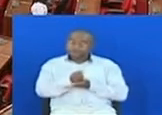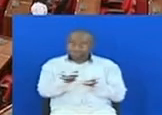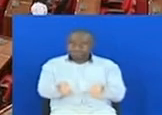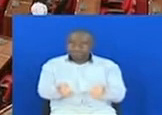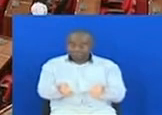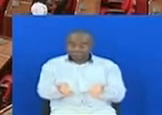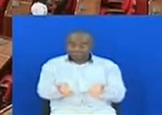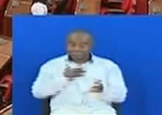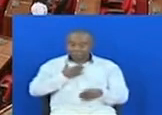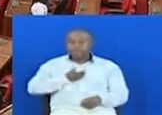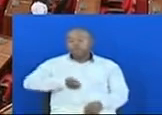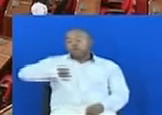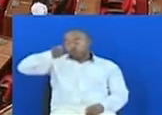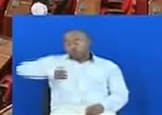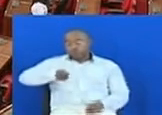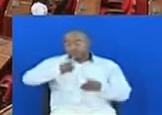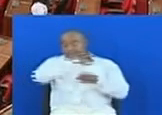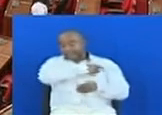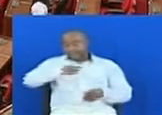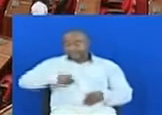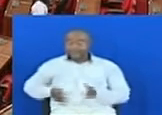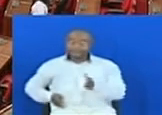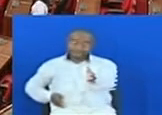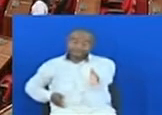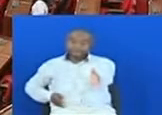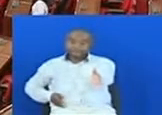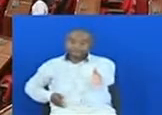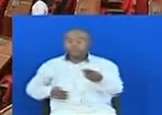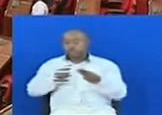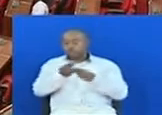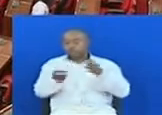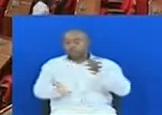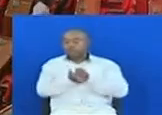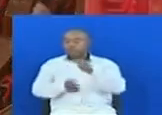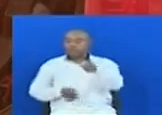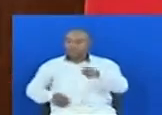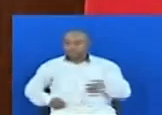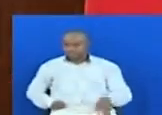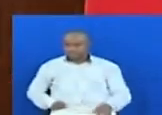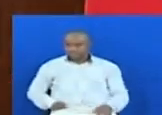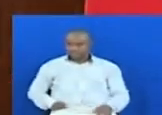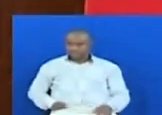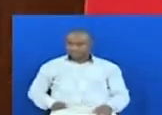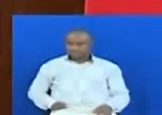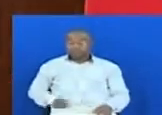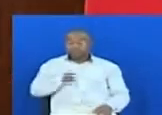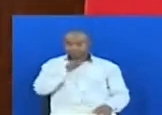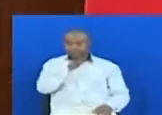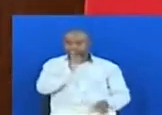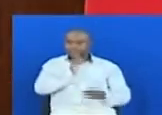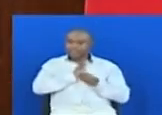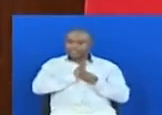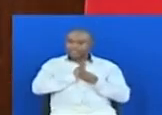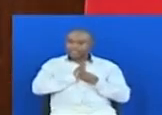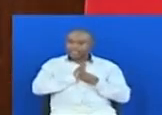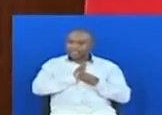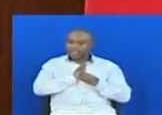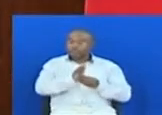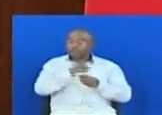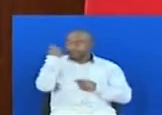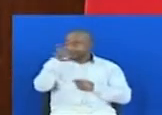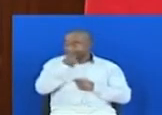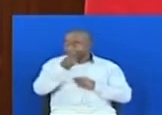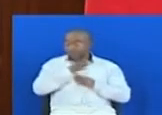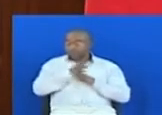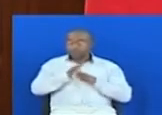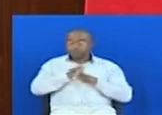na kumpongeza Rais wa Jamhuri ya Muungano wa Tanzania Dr. John Pombe Magufuli kwa namna alivyoongoza taifa katika mapambano dhidi